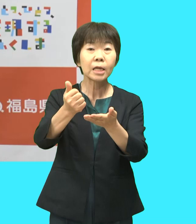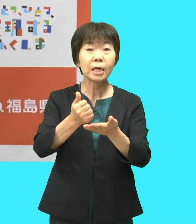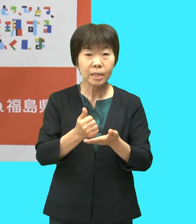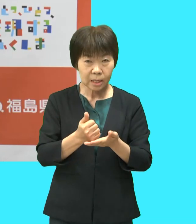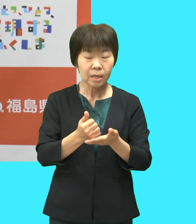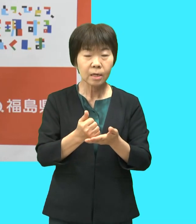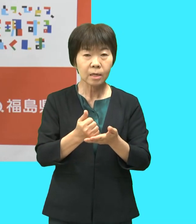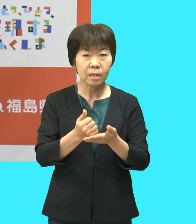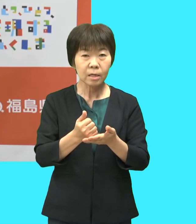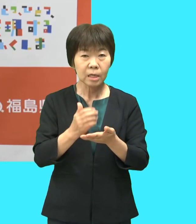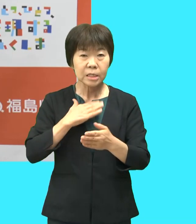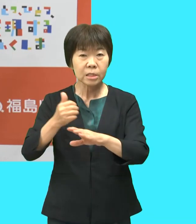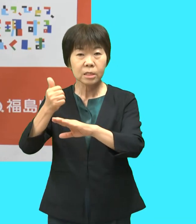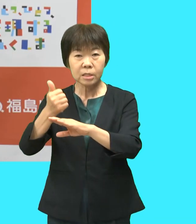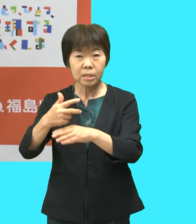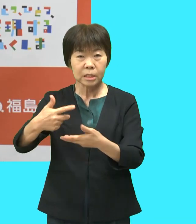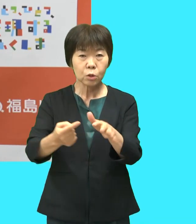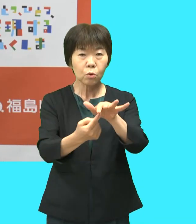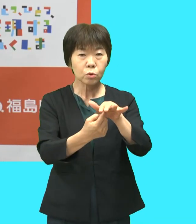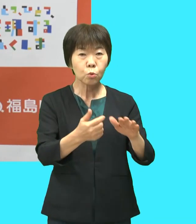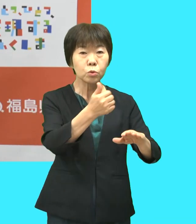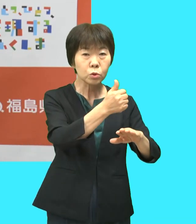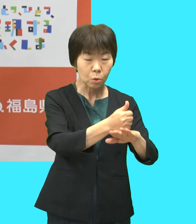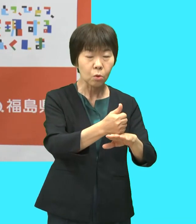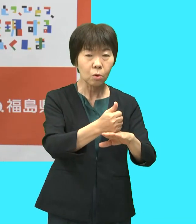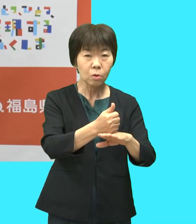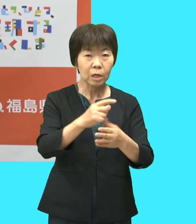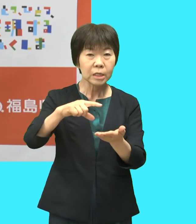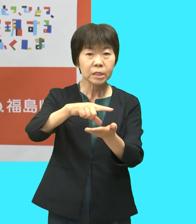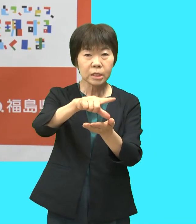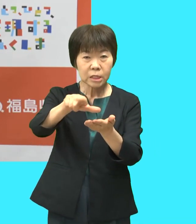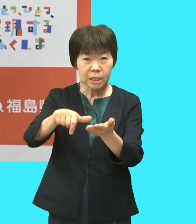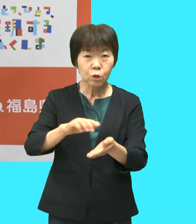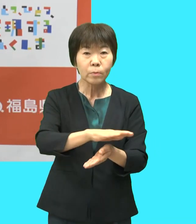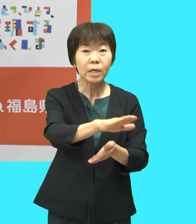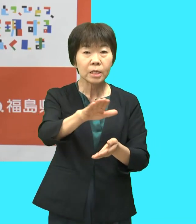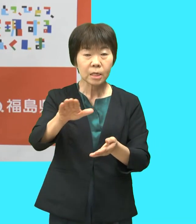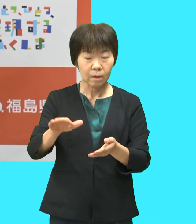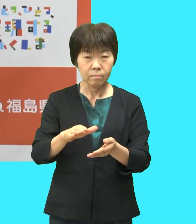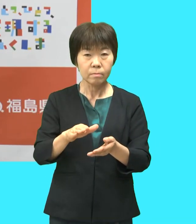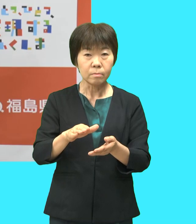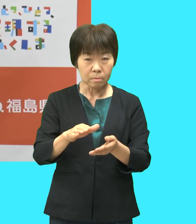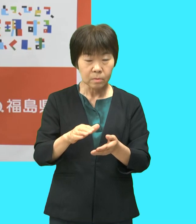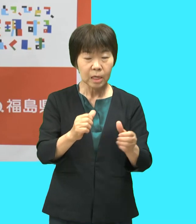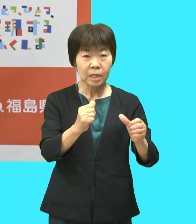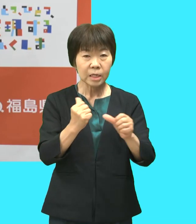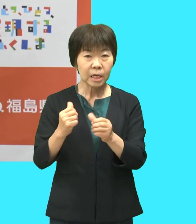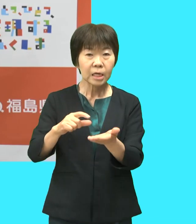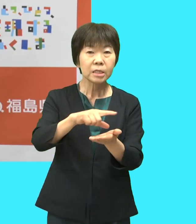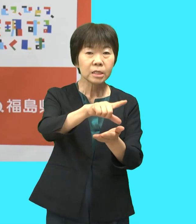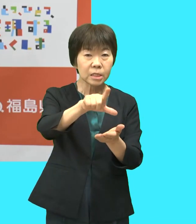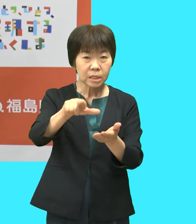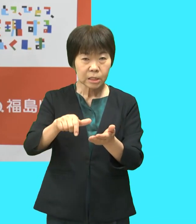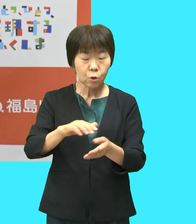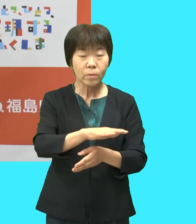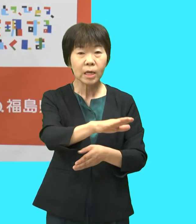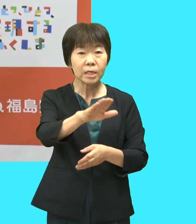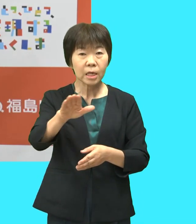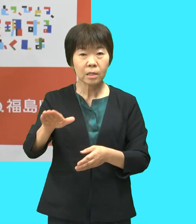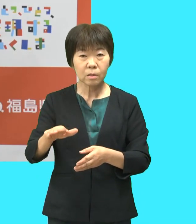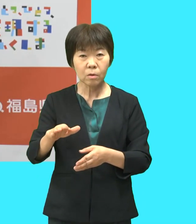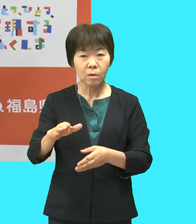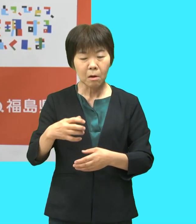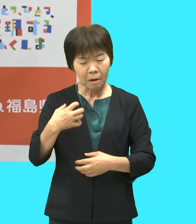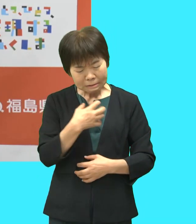て、知事、市町村長をはじめ地域の皆さん、特に避難地域の皆さんの複雑